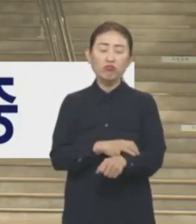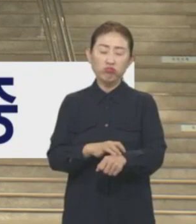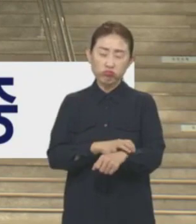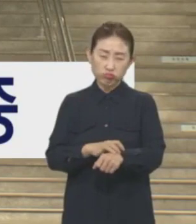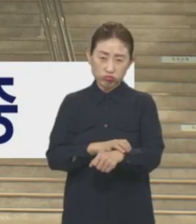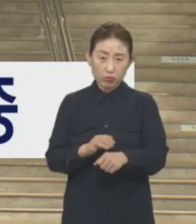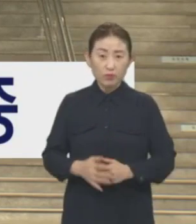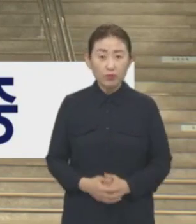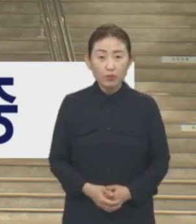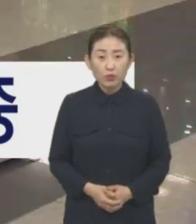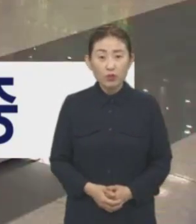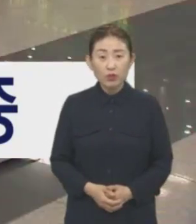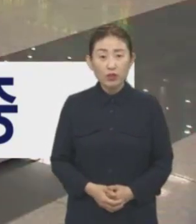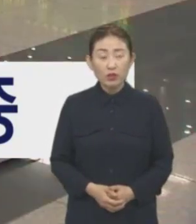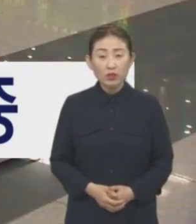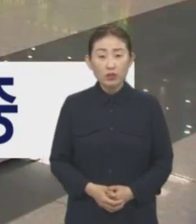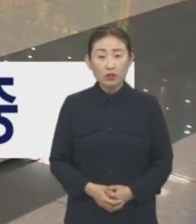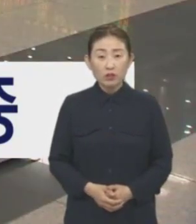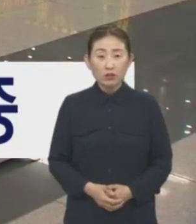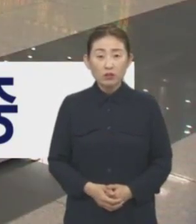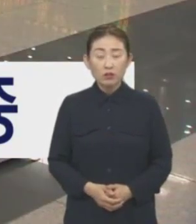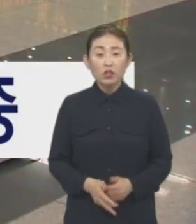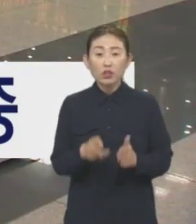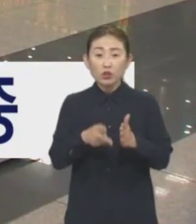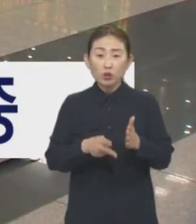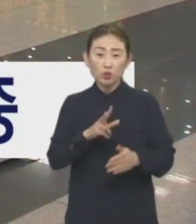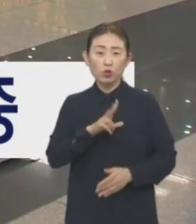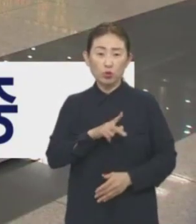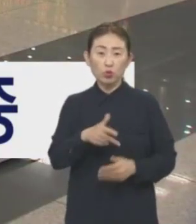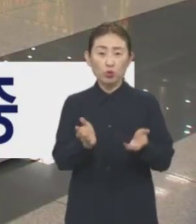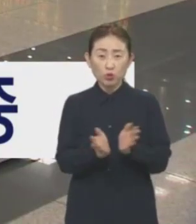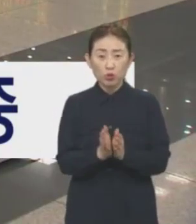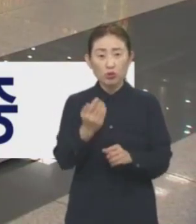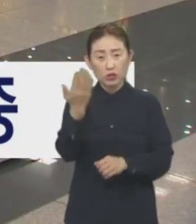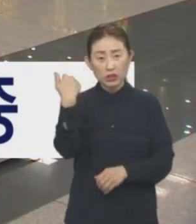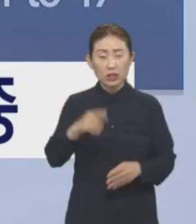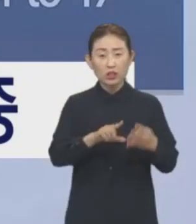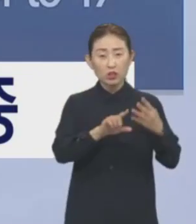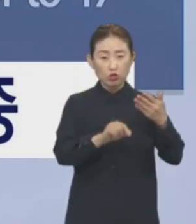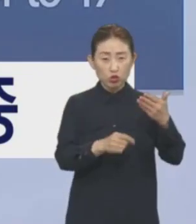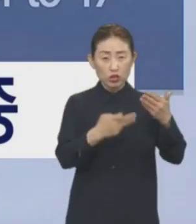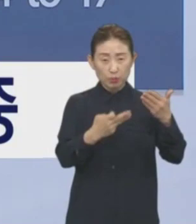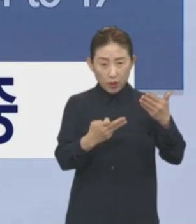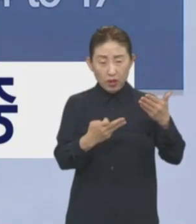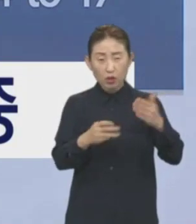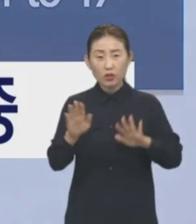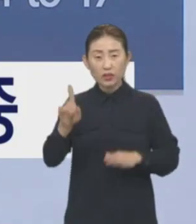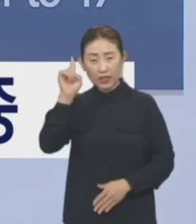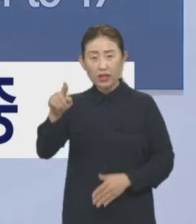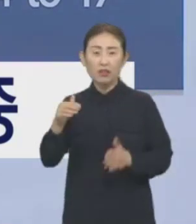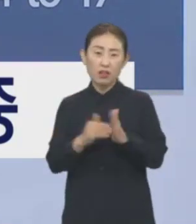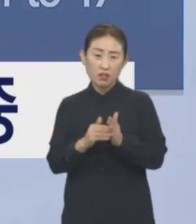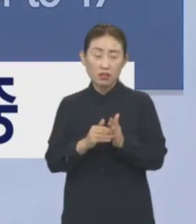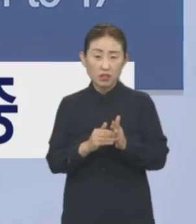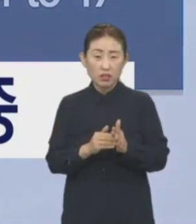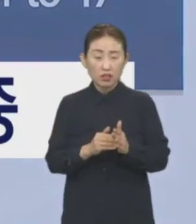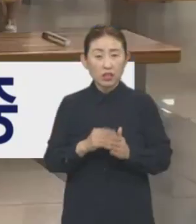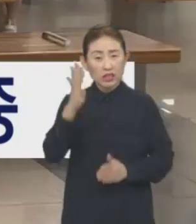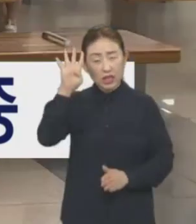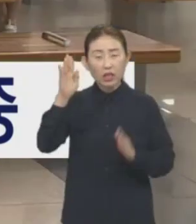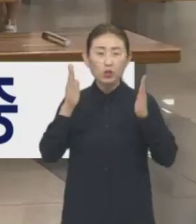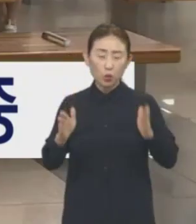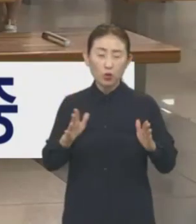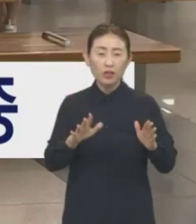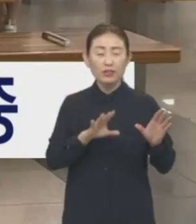시민들의 불편이 이어졌습니다. 한국철도공사는 철도 노조가 지난 14일부터 18일 오전 9시까지 4일간